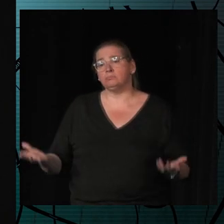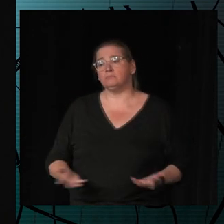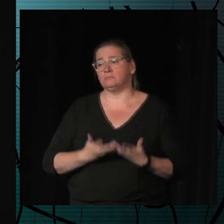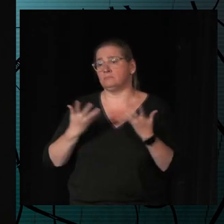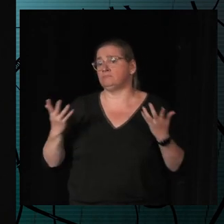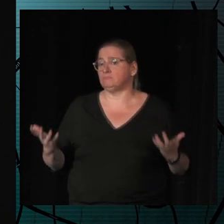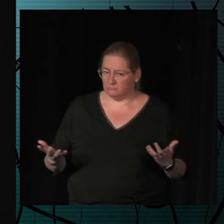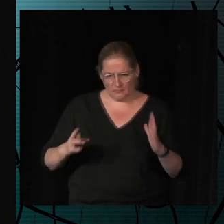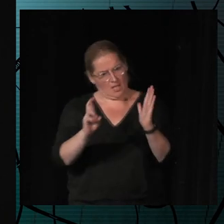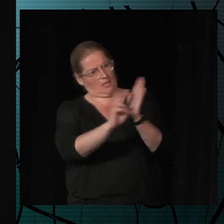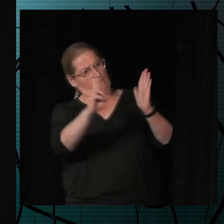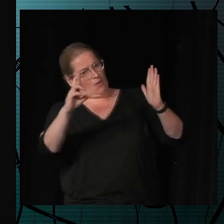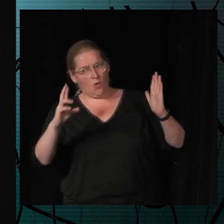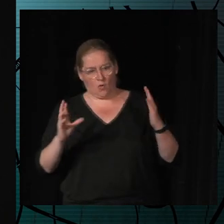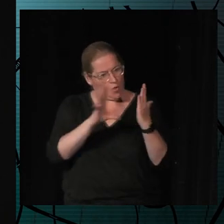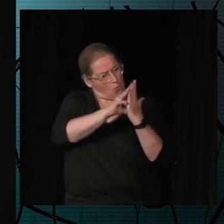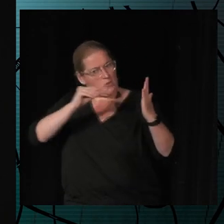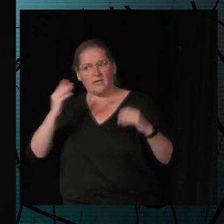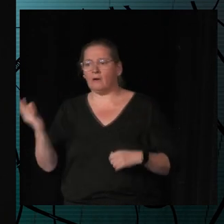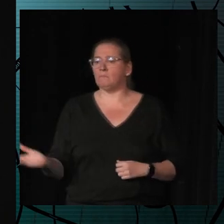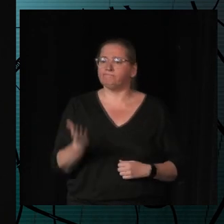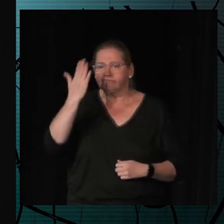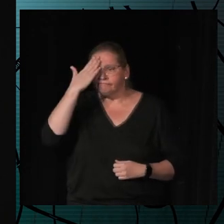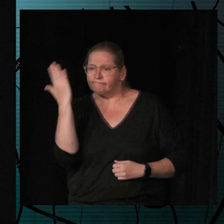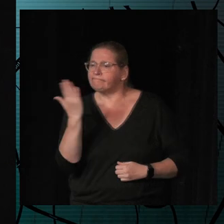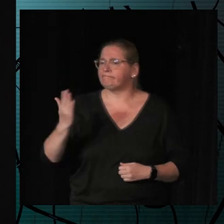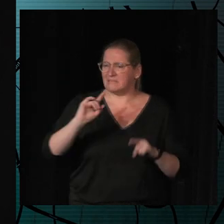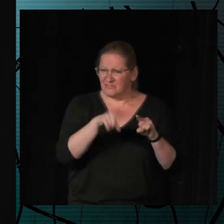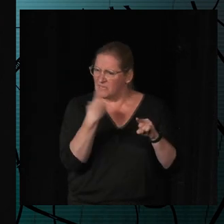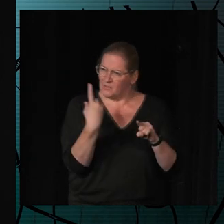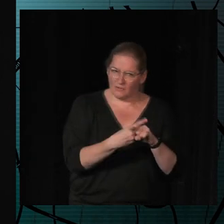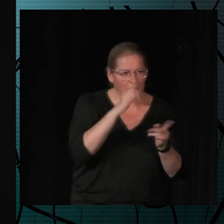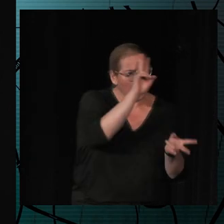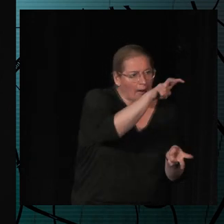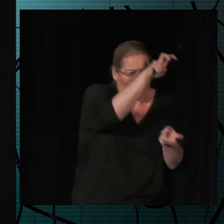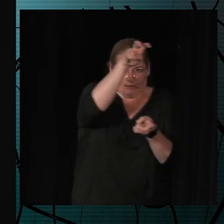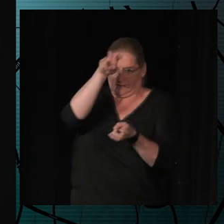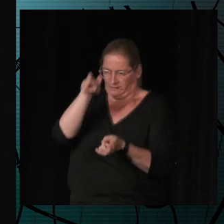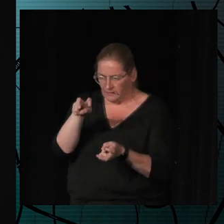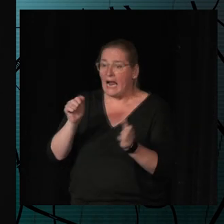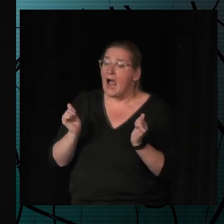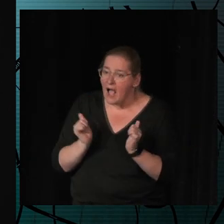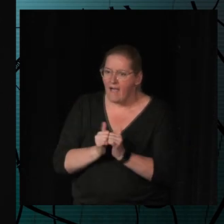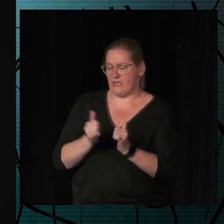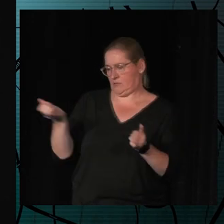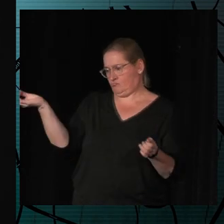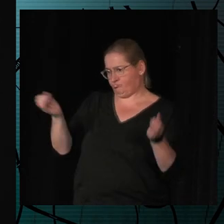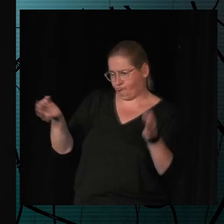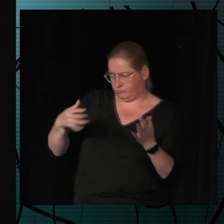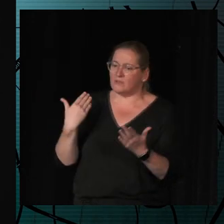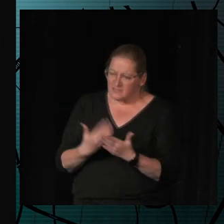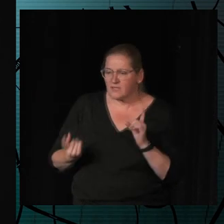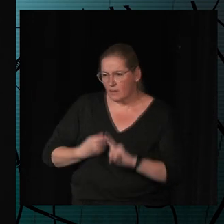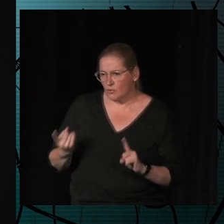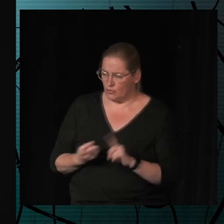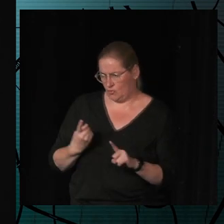convoquer des grands référents des grands modèles des grands des grandes images comme ça bien connues mais après le l'idée c'est de de